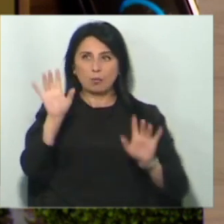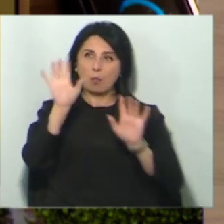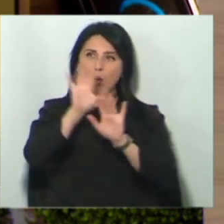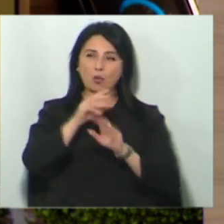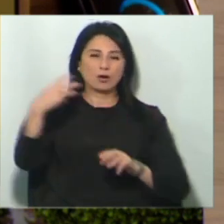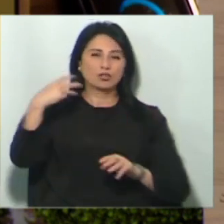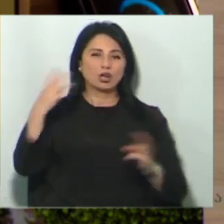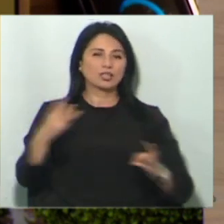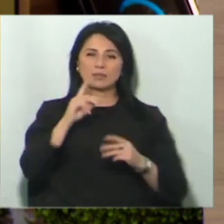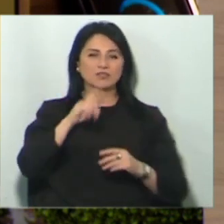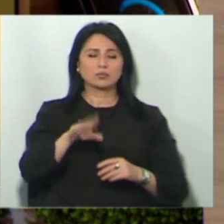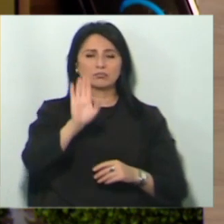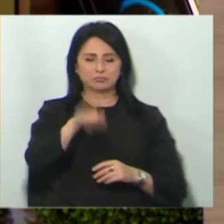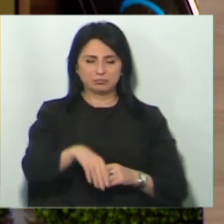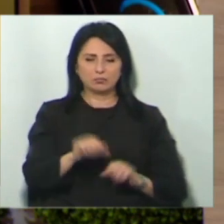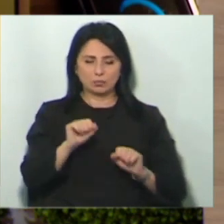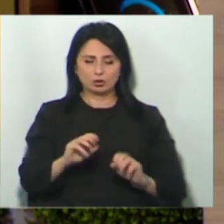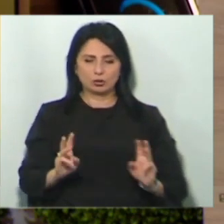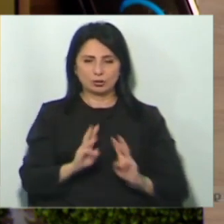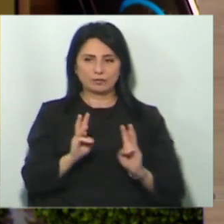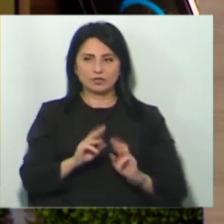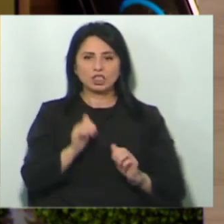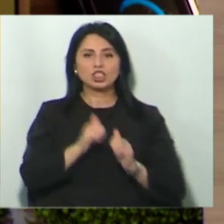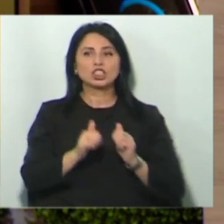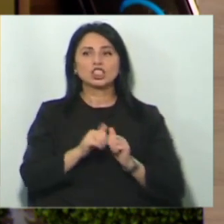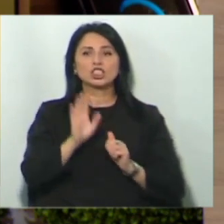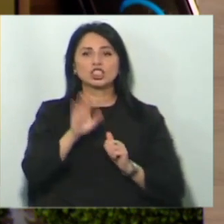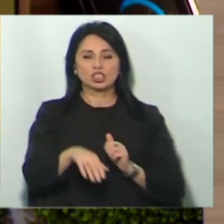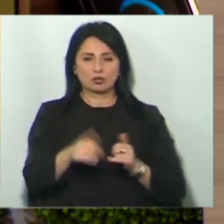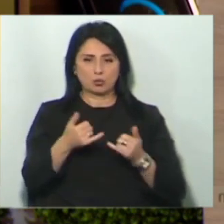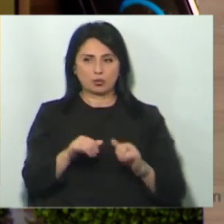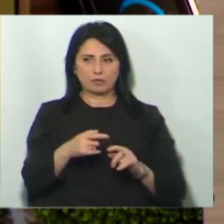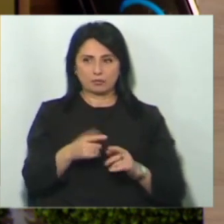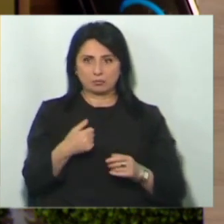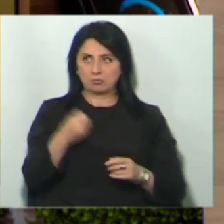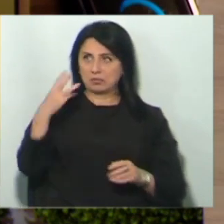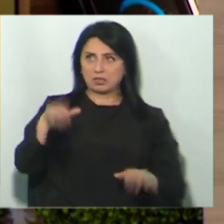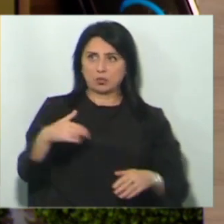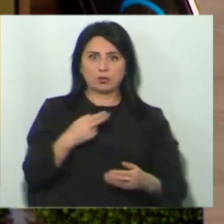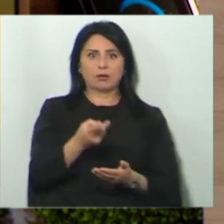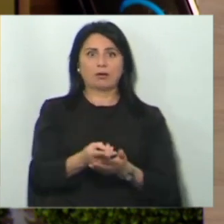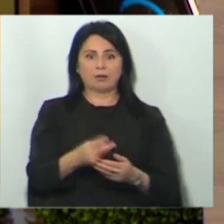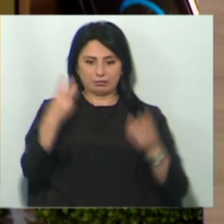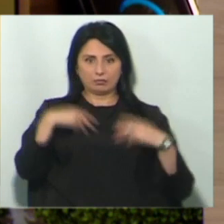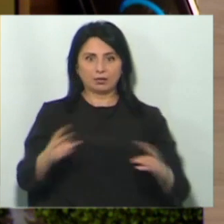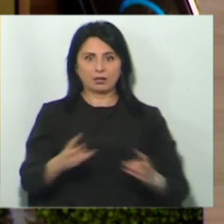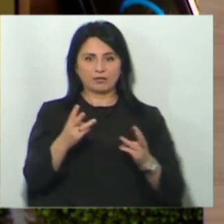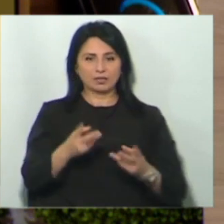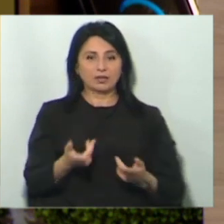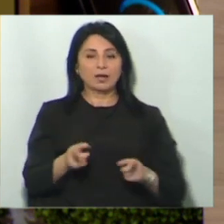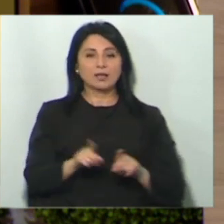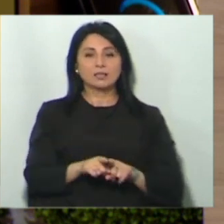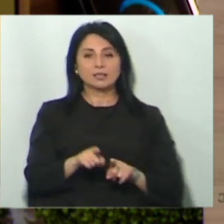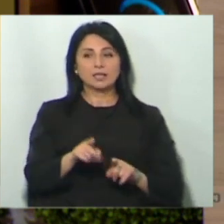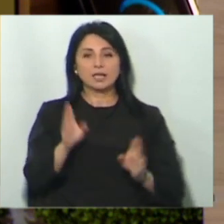მღრუბლულ ნისლიან ამინდშიც კი მიიღოთ დამწრობა. ძალიან ხშირად უკვირვებთ კიდევაც, რომ ძირაი მზე არ ყოფილა, მაგრამ ნახეთ როგორ დამწვა.